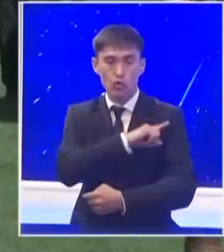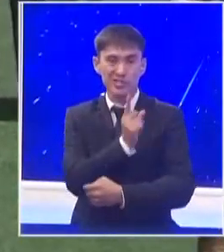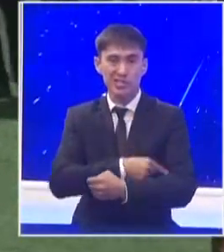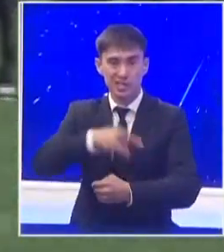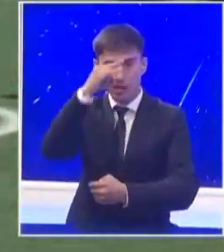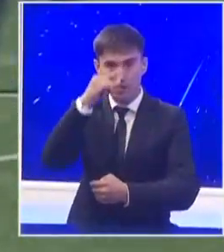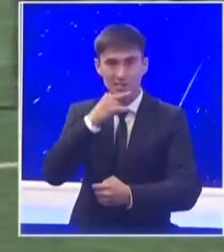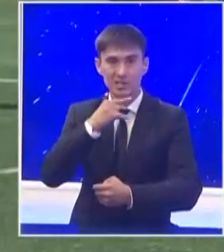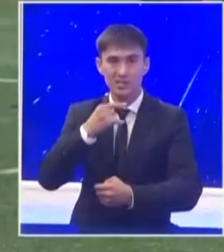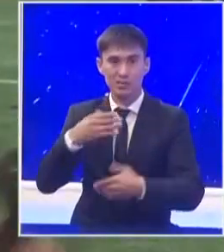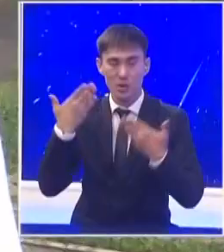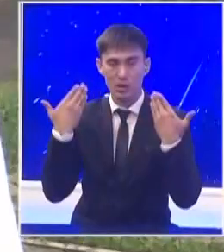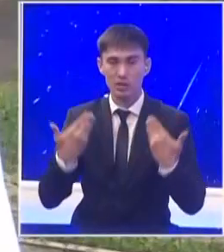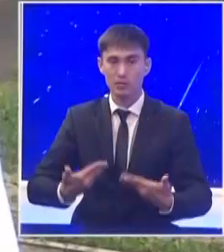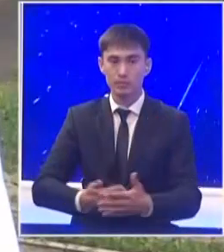казахстанским колоритом.